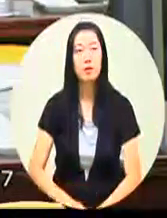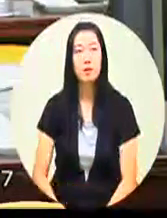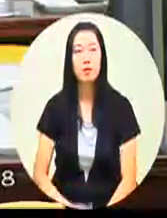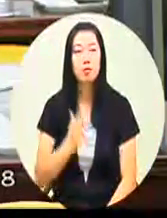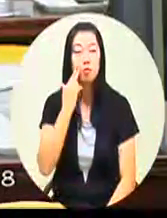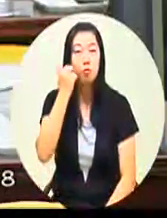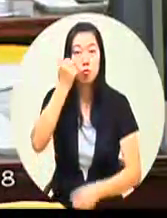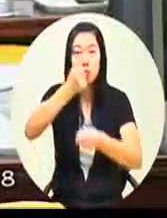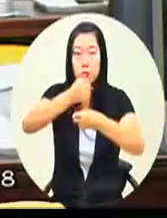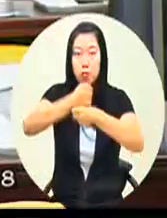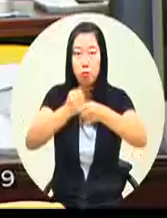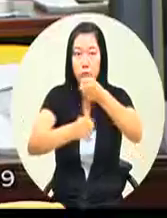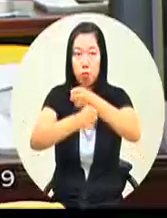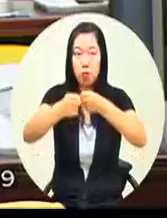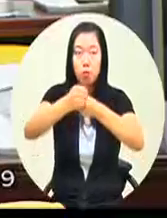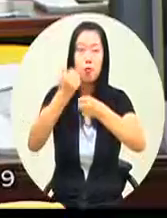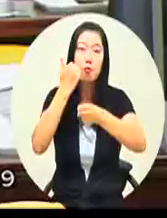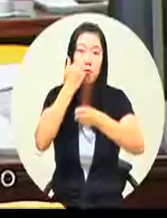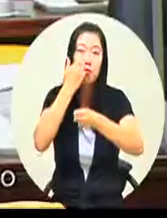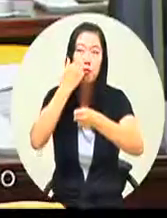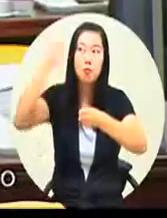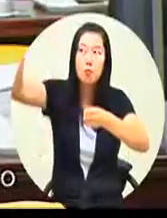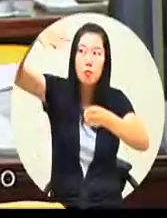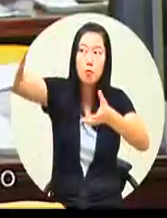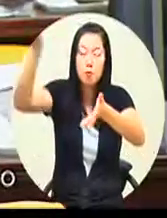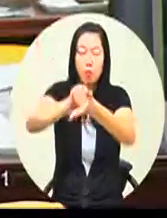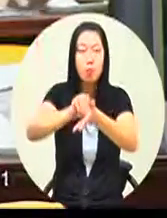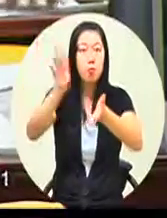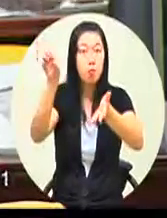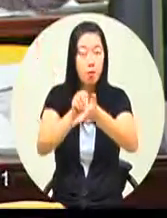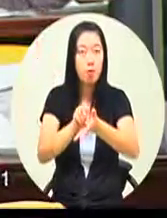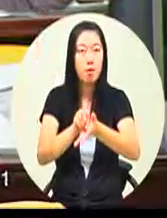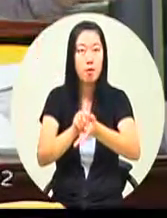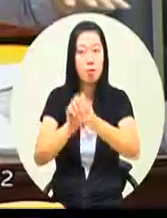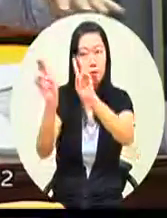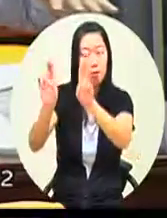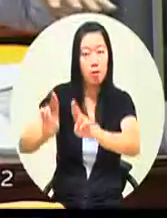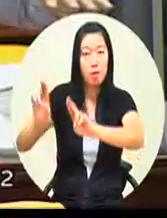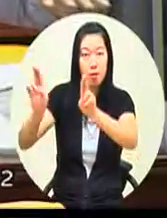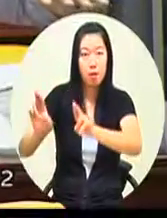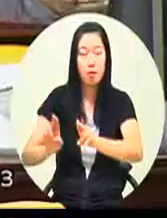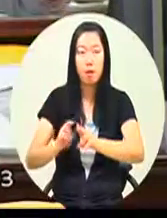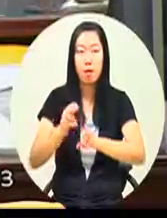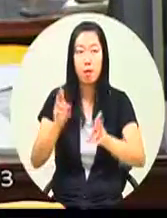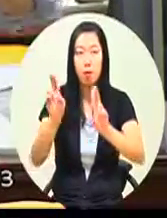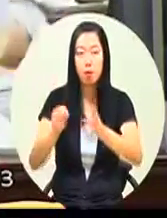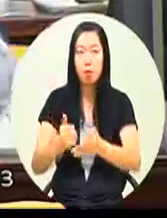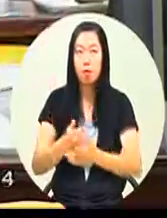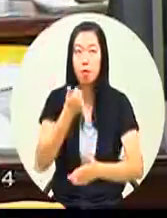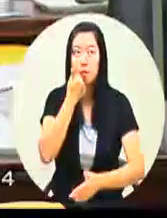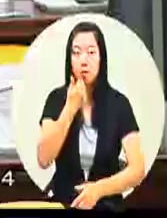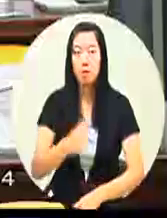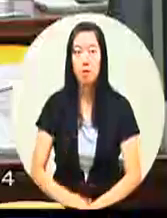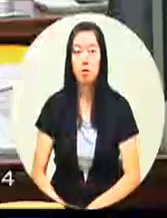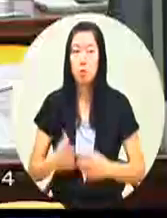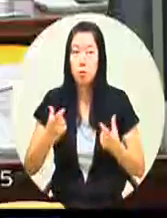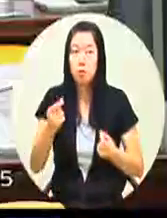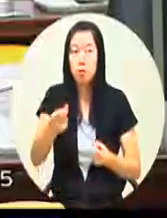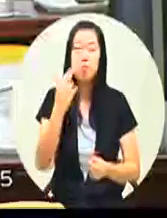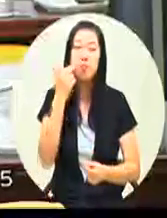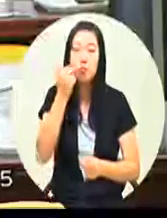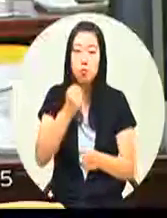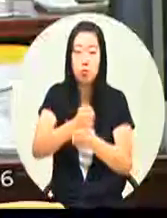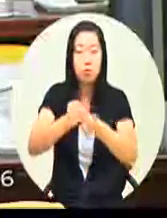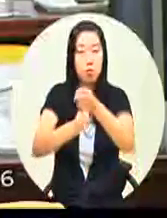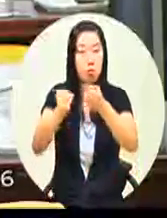钢构你用太阳能发电去 cover 迄个钢构的成本，这是一个啊，不你本来你钢构你嘛是要补助